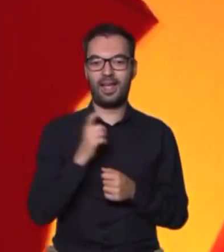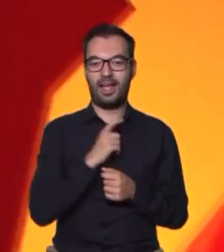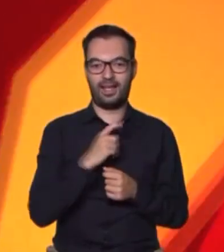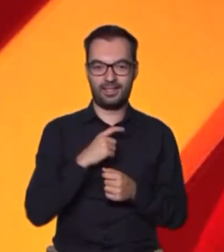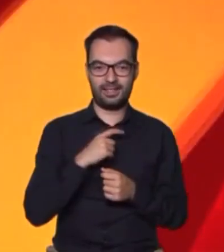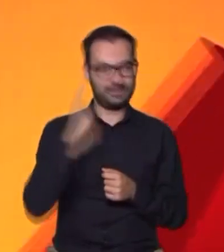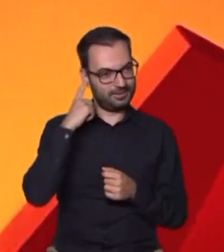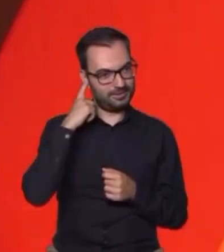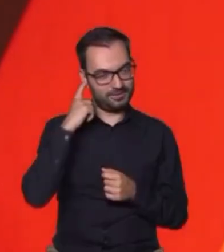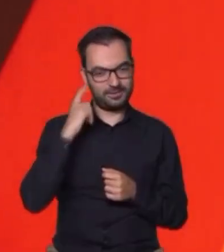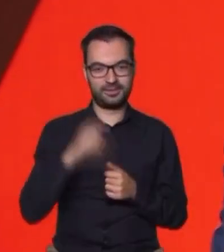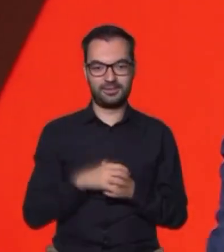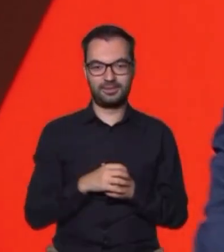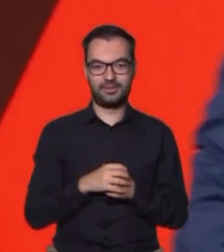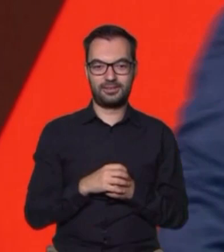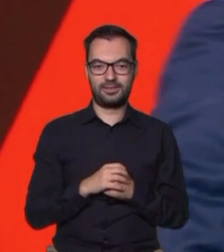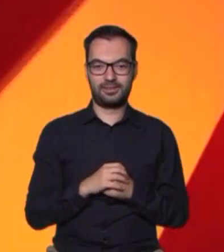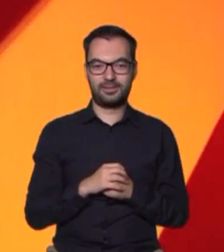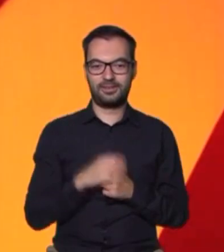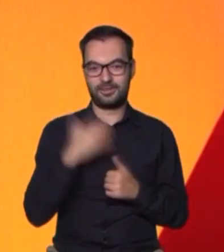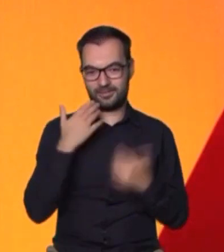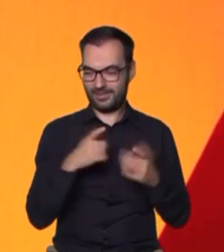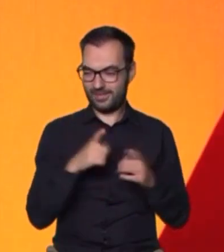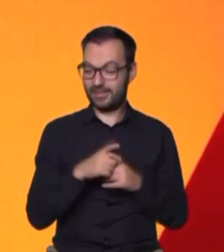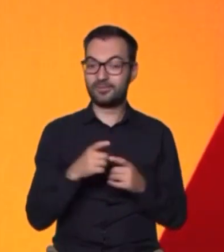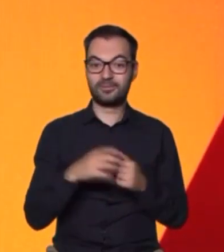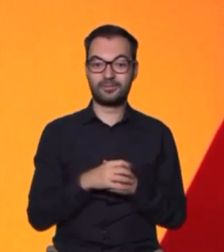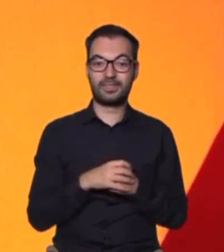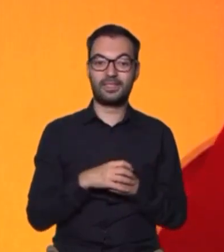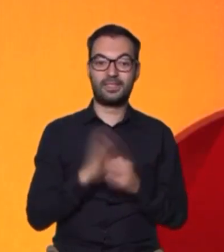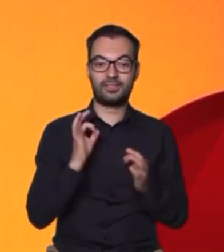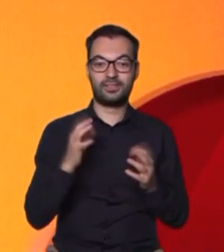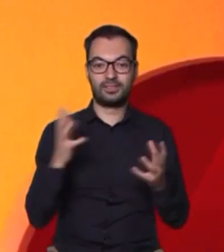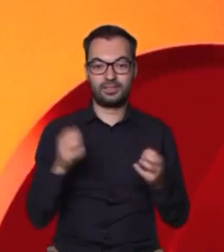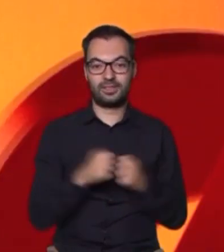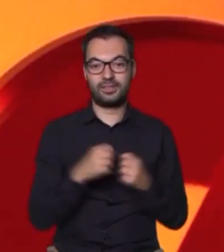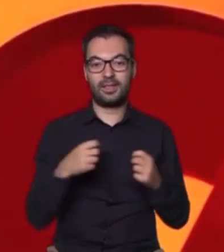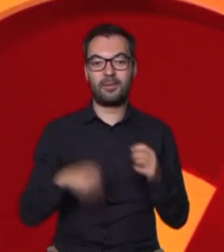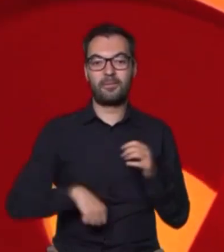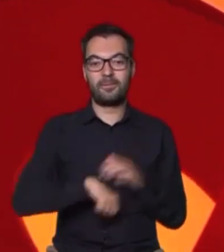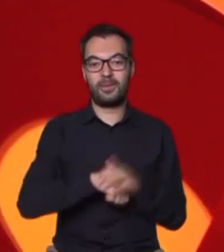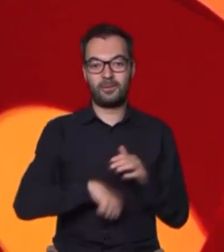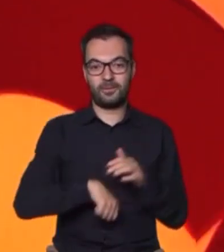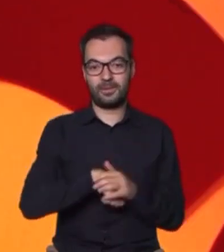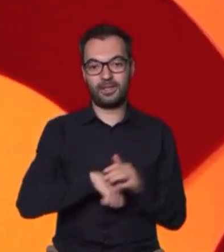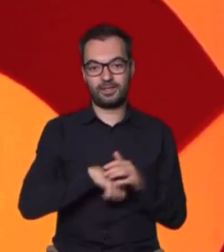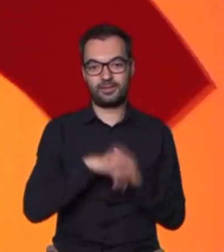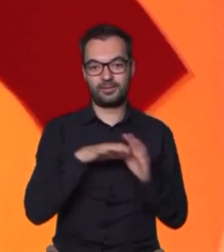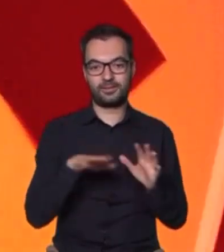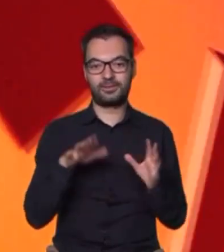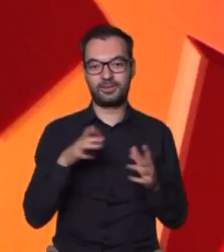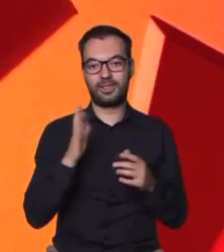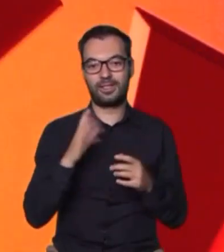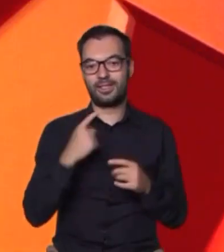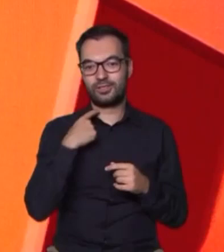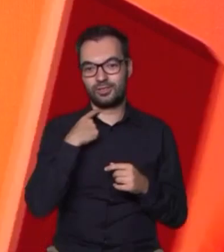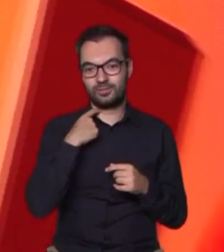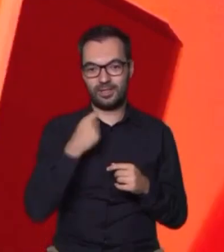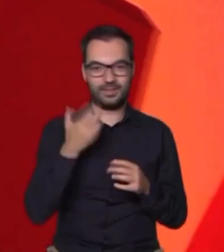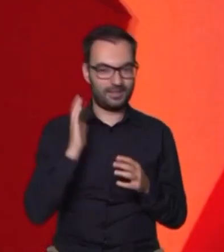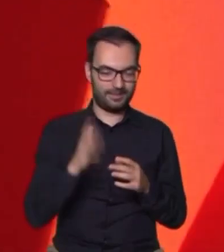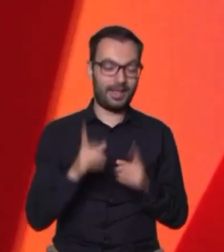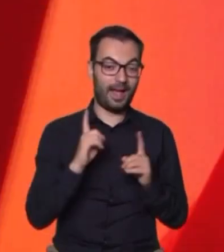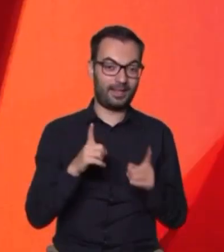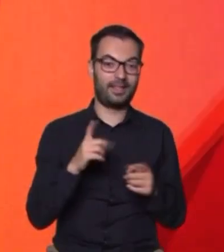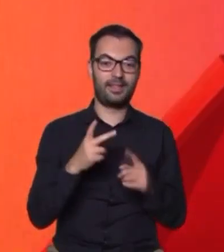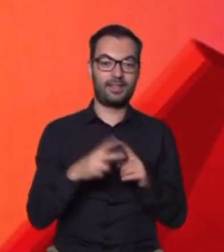uchu słyszałaś też pochwały, tak. Prawda? Dziękuję. Dzisiaj łowiłam w piłkarskiej sieci. Może nie będzie śmiesznych rolek, ale będą za